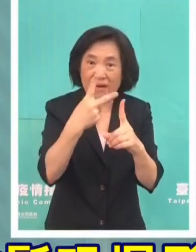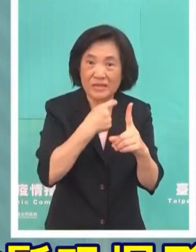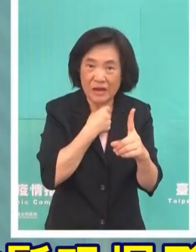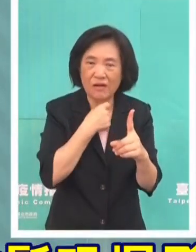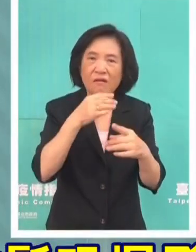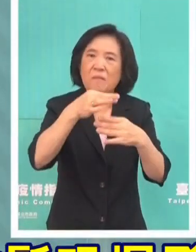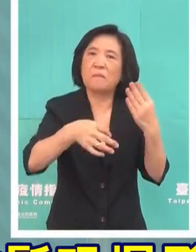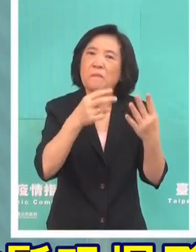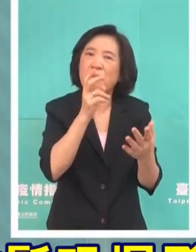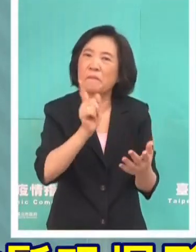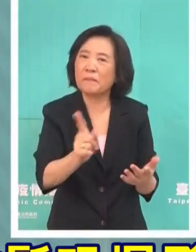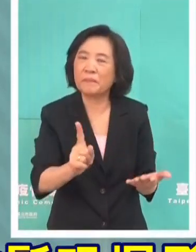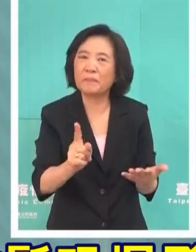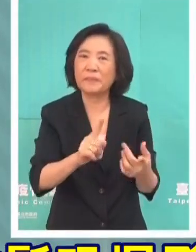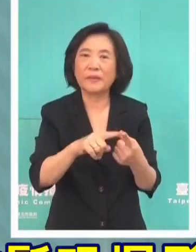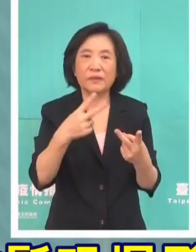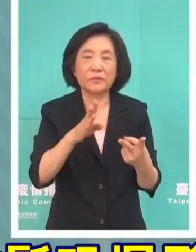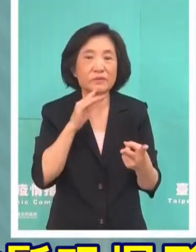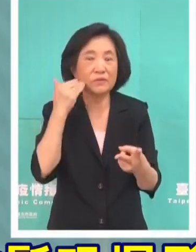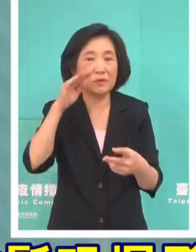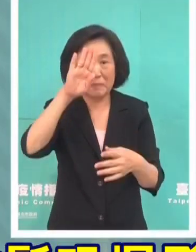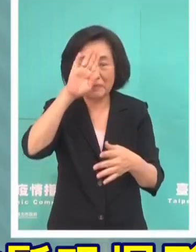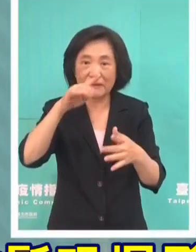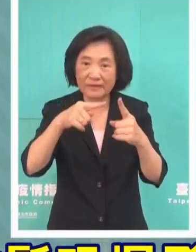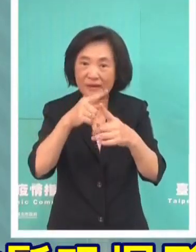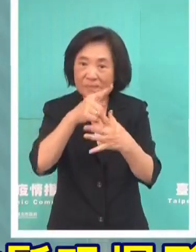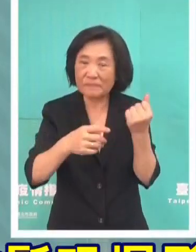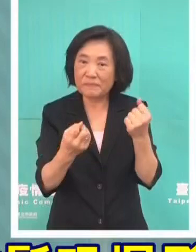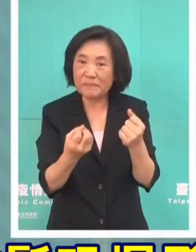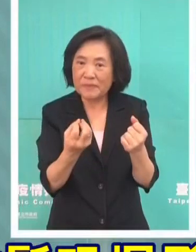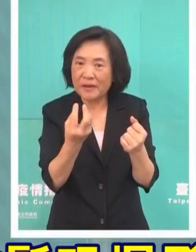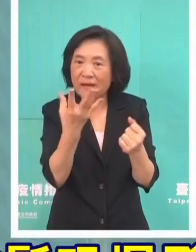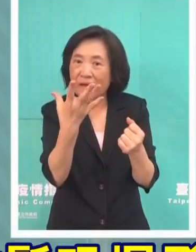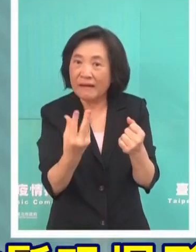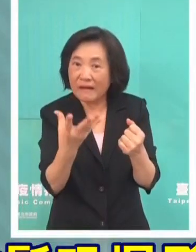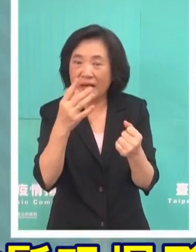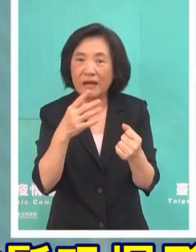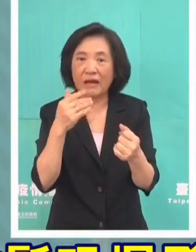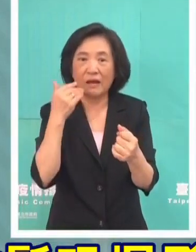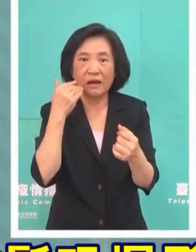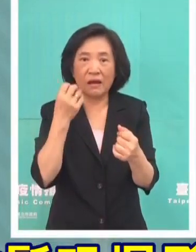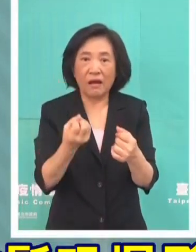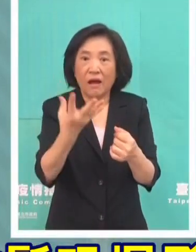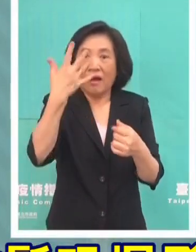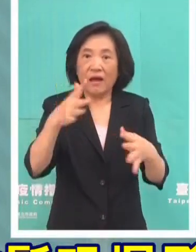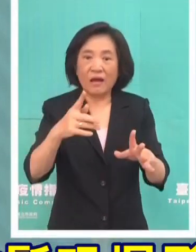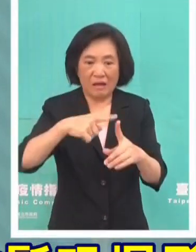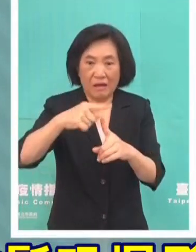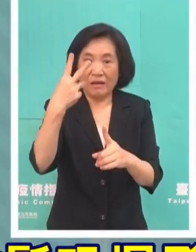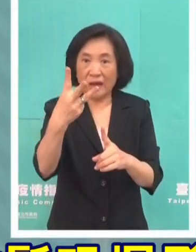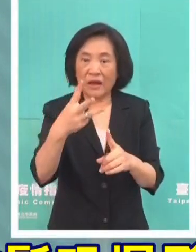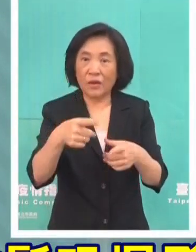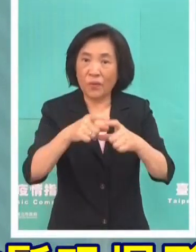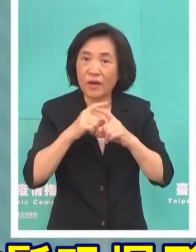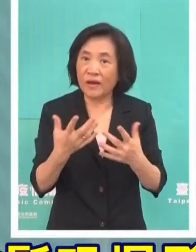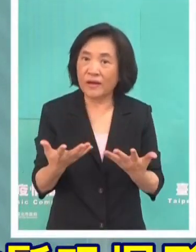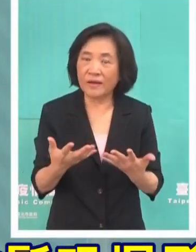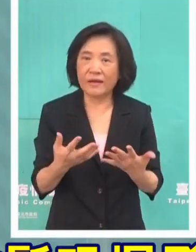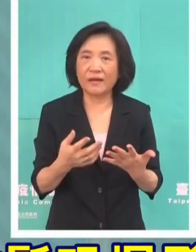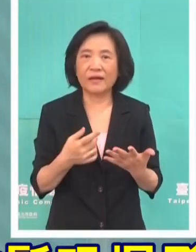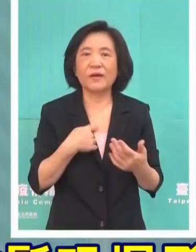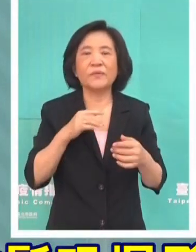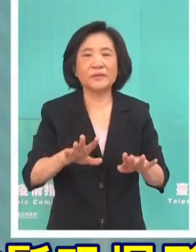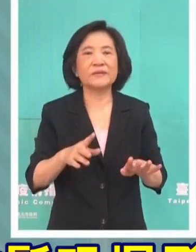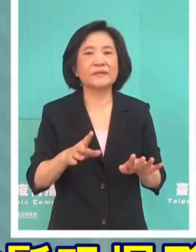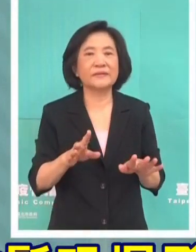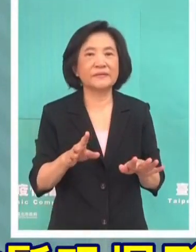什么样的情况或者有多少确诊数可能会让台北市加紧防疫，甚至回到三级？ 就实务上来